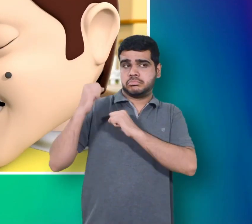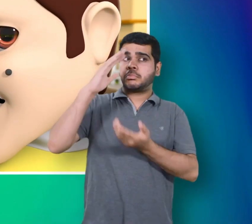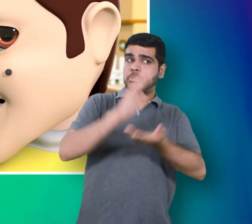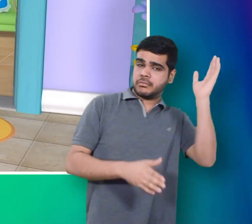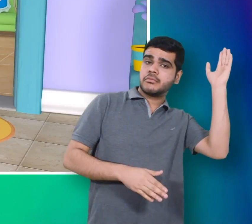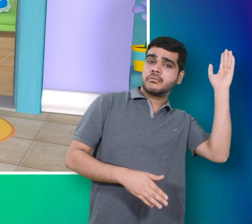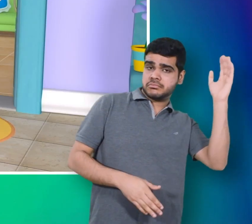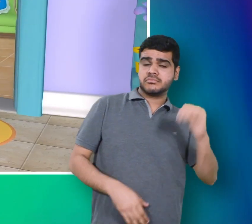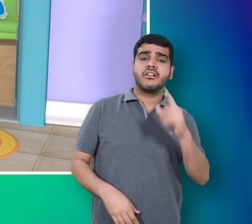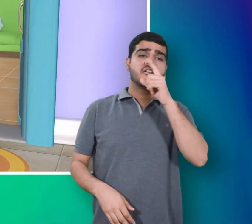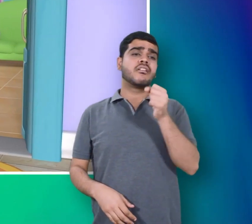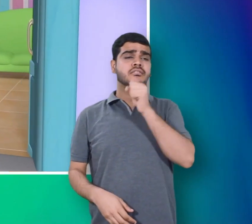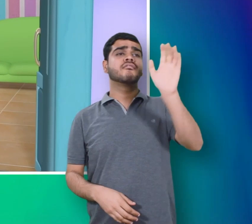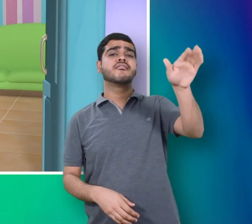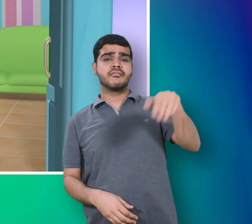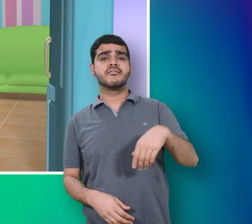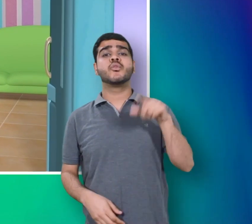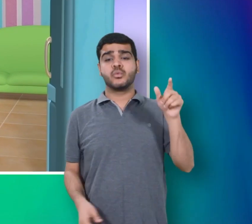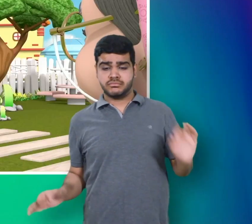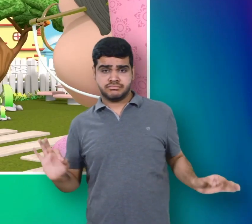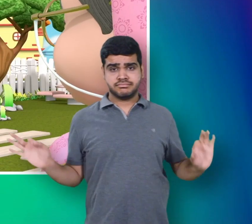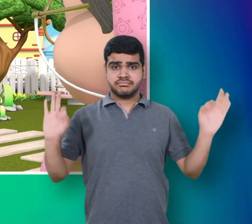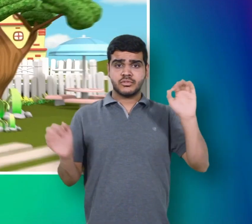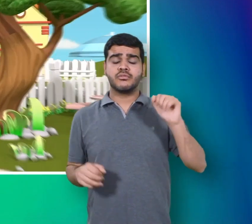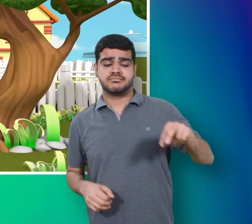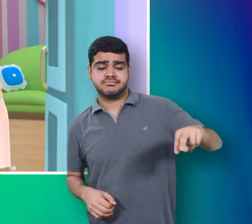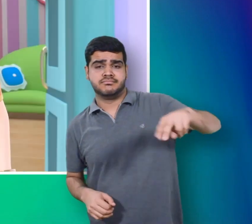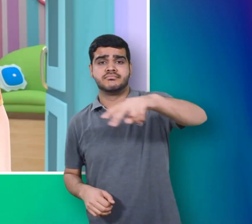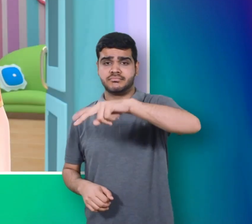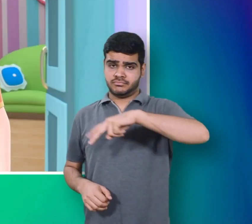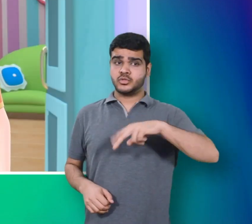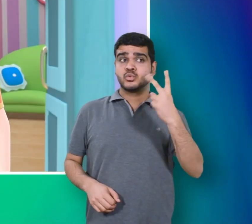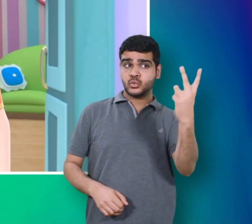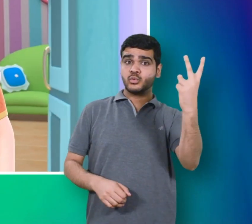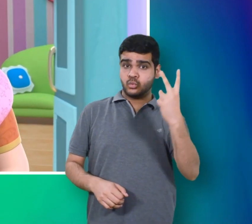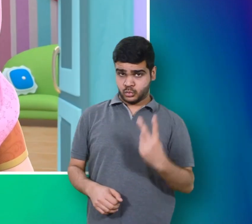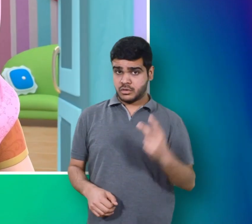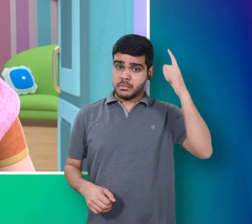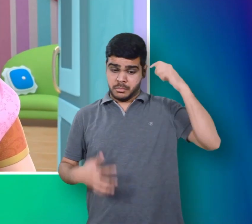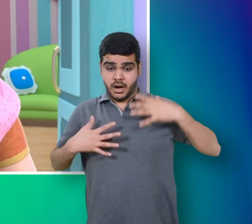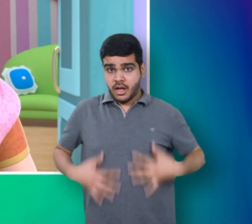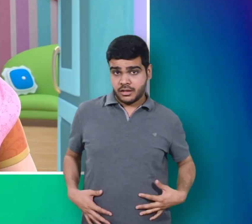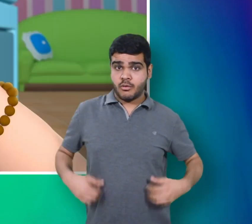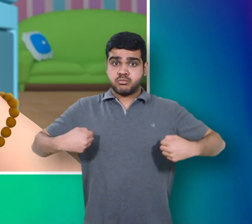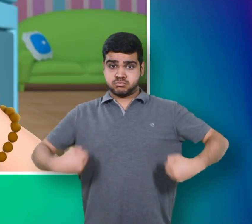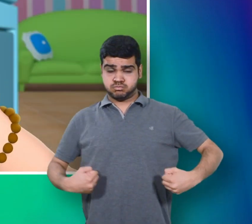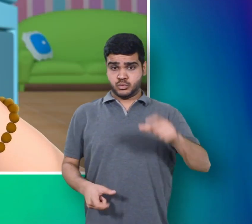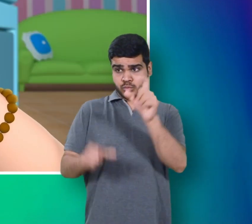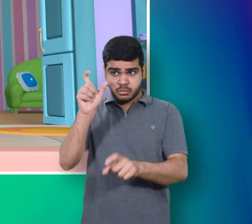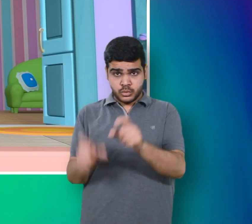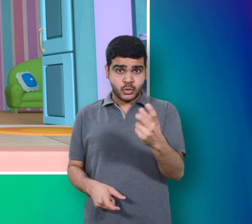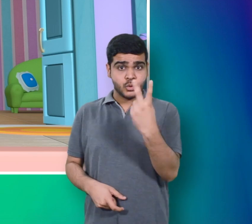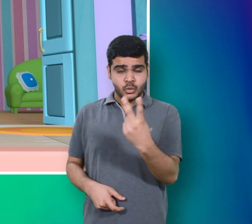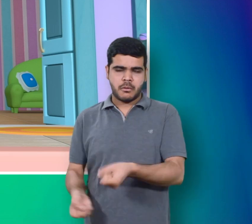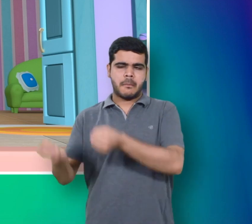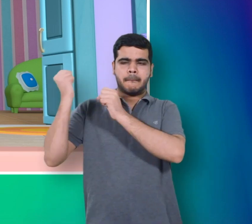ले गए। नानी तेरी मोरनी को चोर ले गए, काले काले